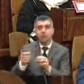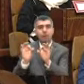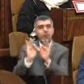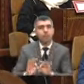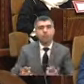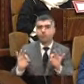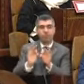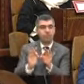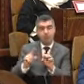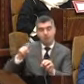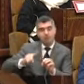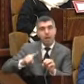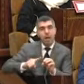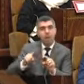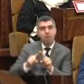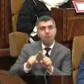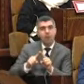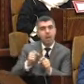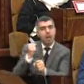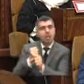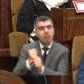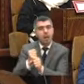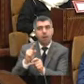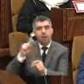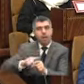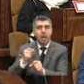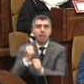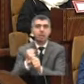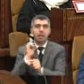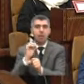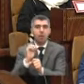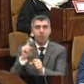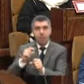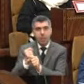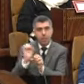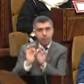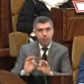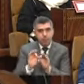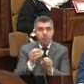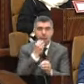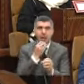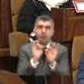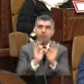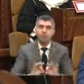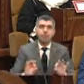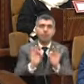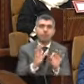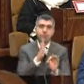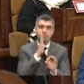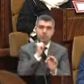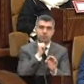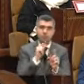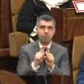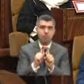يوم اليوم باش يتقضى داكشي اللي غيوكل ولادو غدا. خصنا نفكروا بهذا المنطق السيد الوزير راه ما يمكنش نتعاملوا كما لو اننا الامور